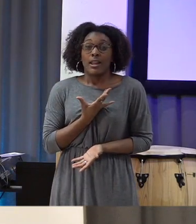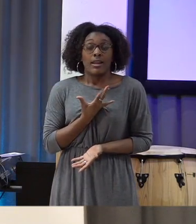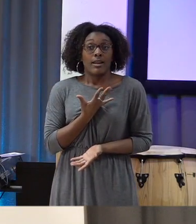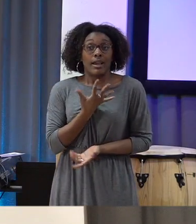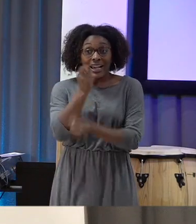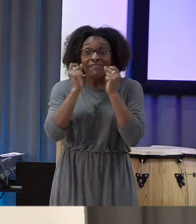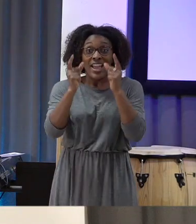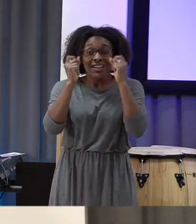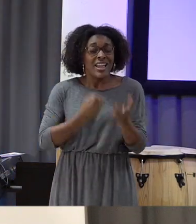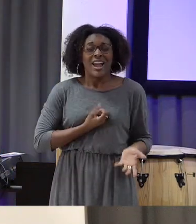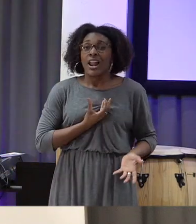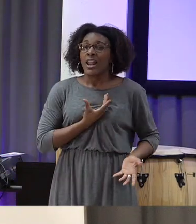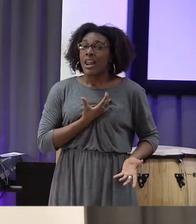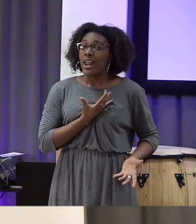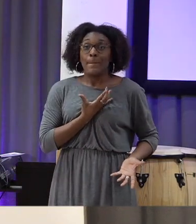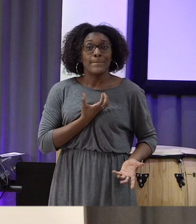Le réveil spirituel.